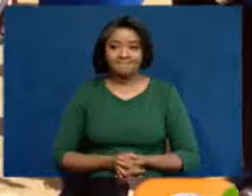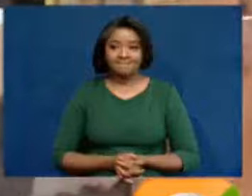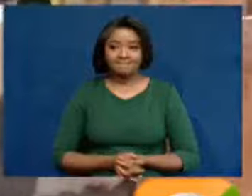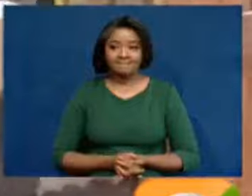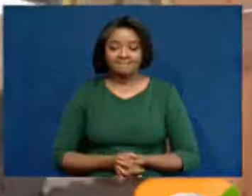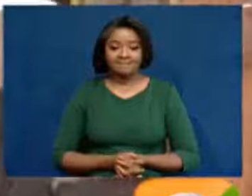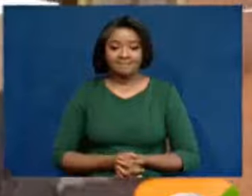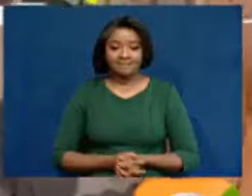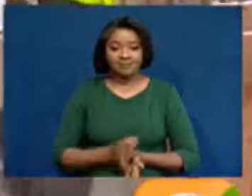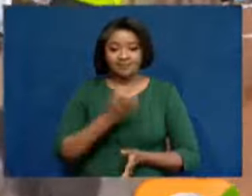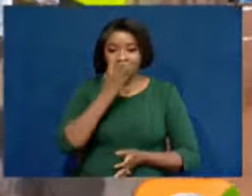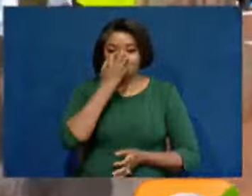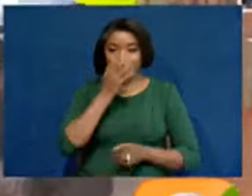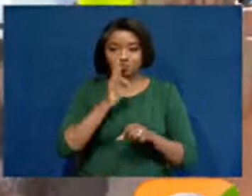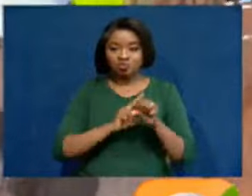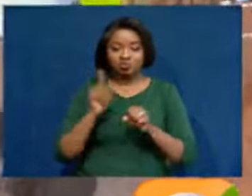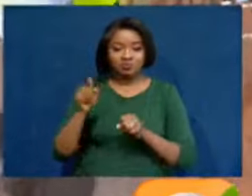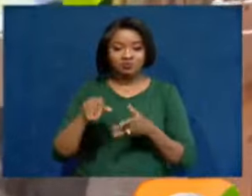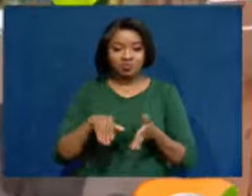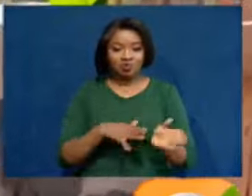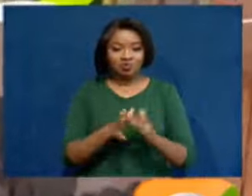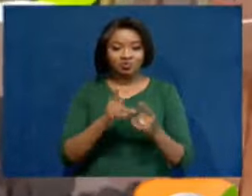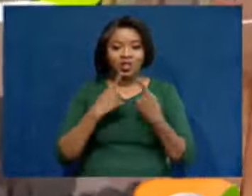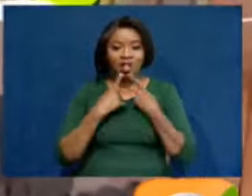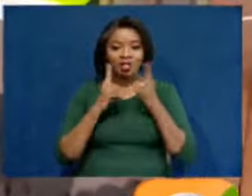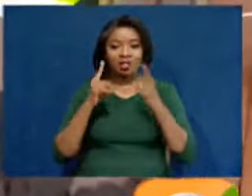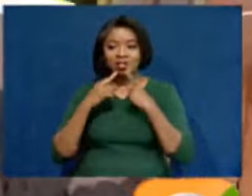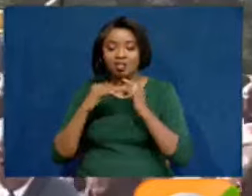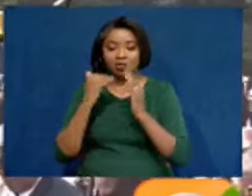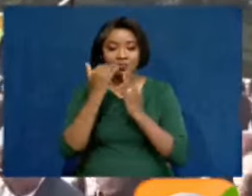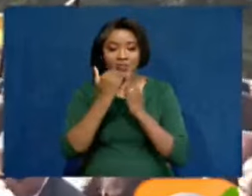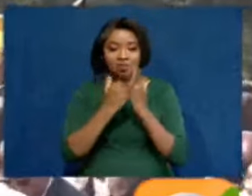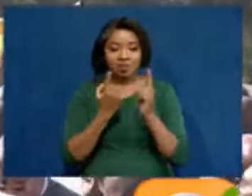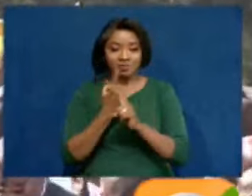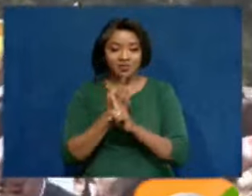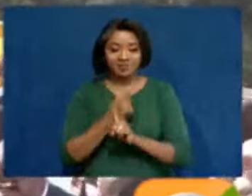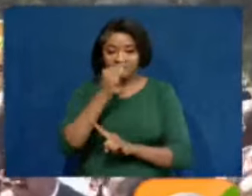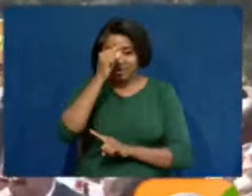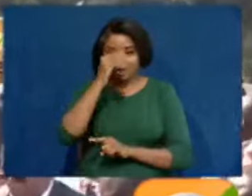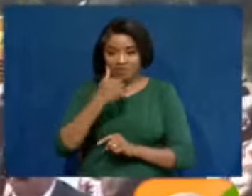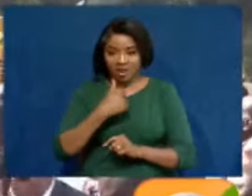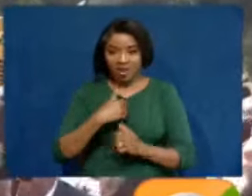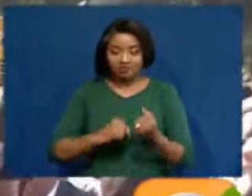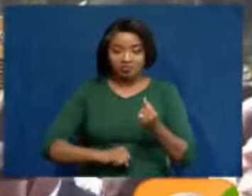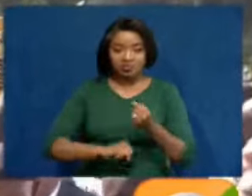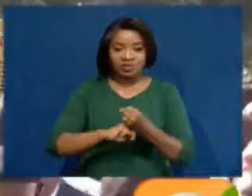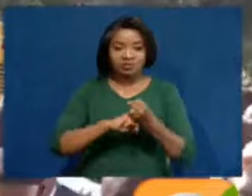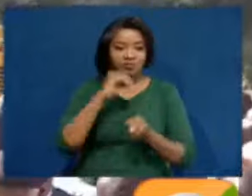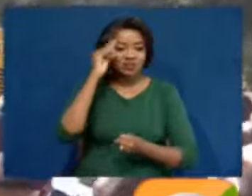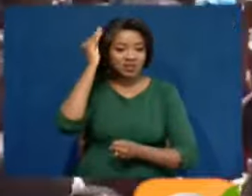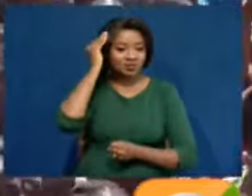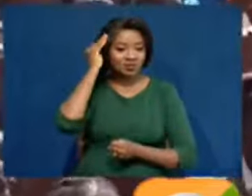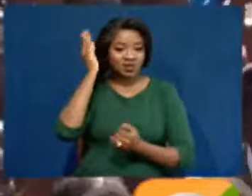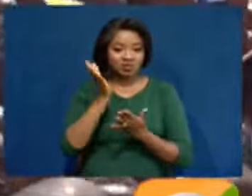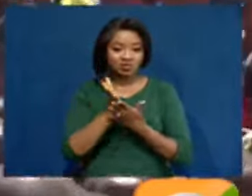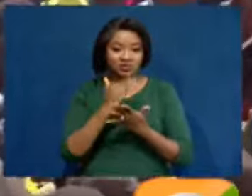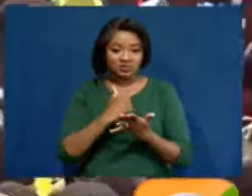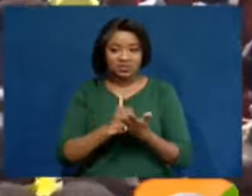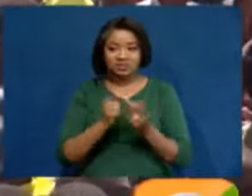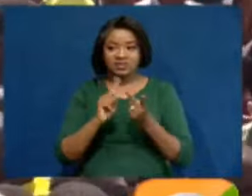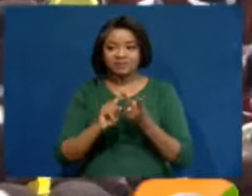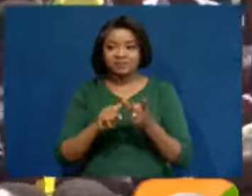Rais akitumia fursa hiyo kutangaza mikakati ambayo serikali imeweka kupiga jeki sekta ya elimu ya juu na vyuo